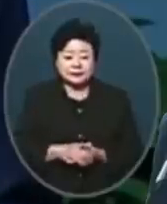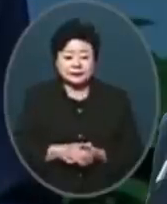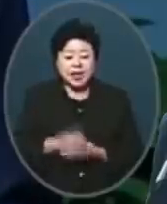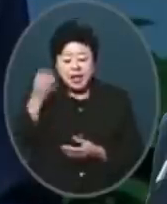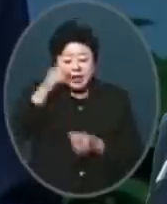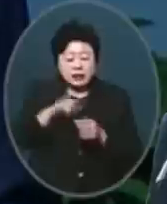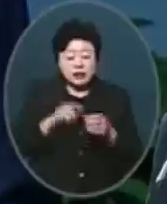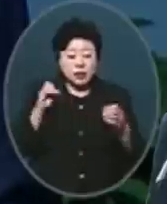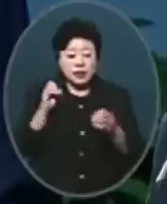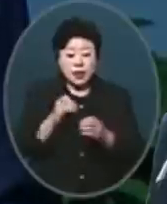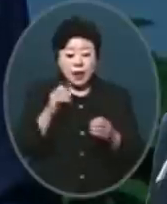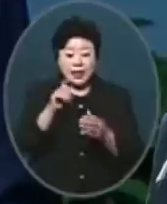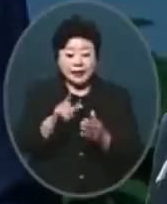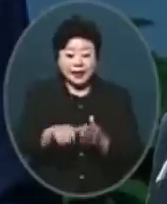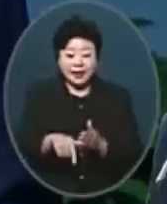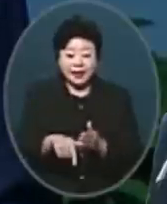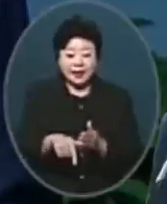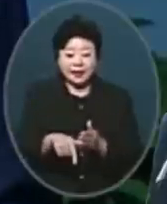영적인 대화를 하는데